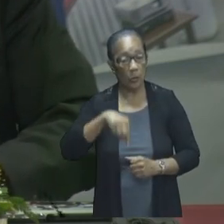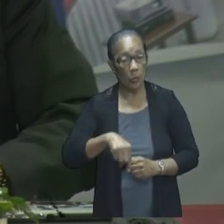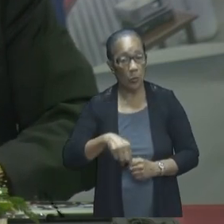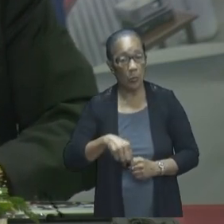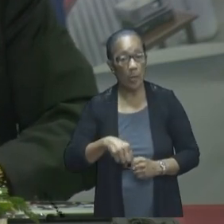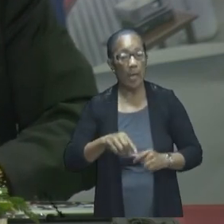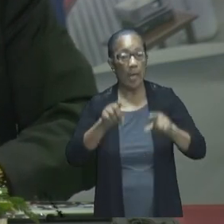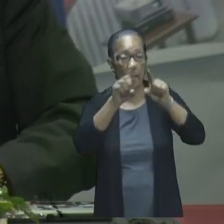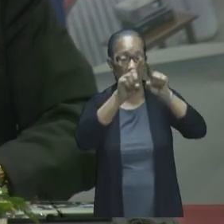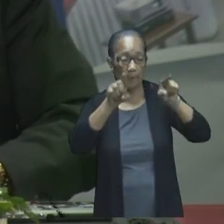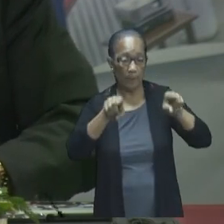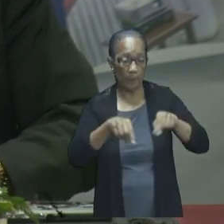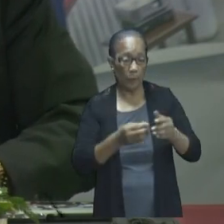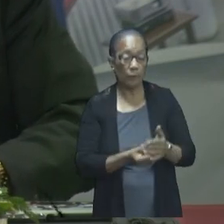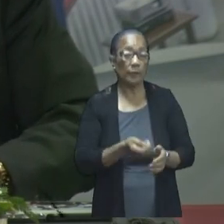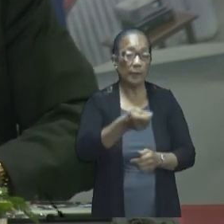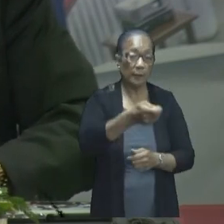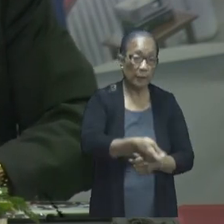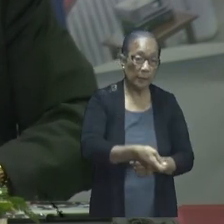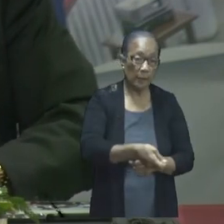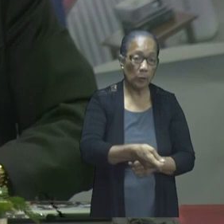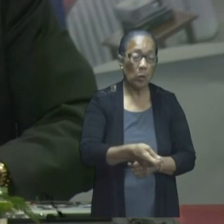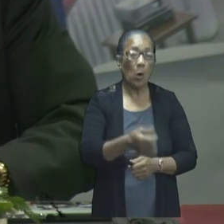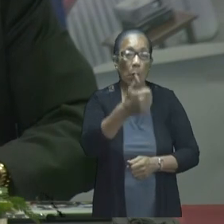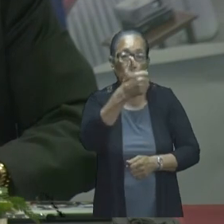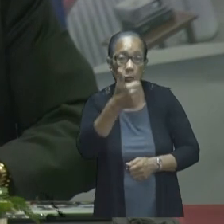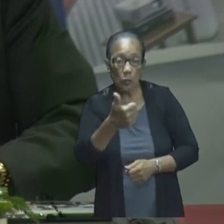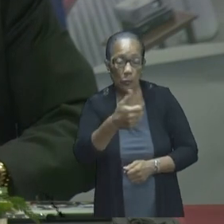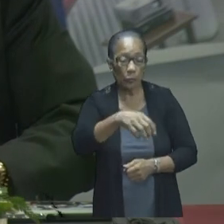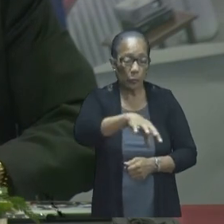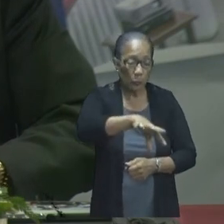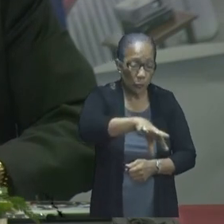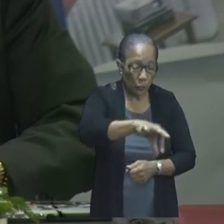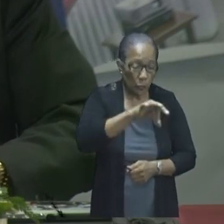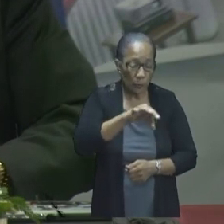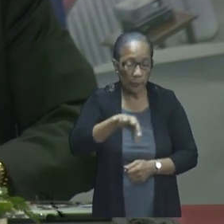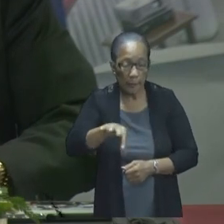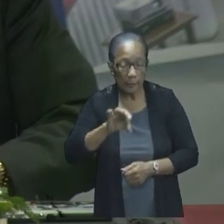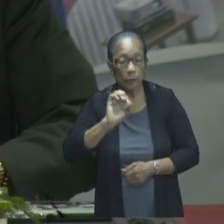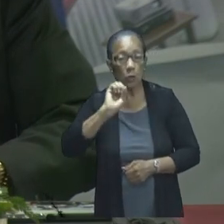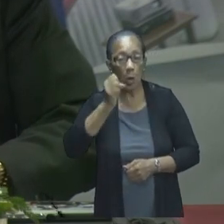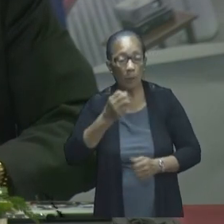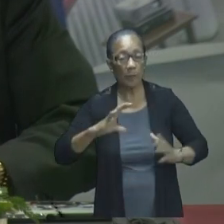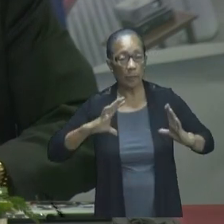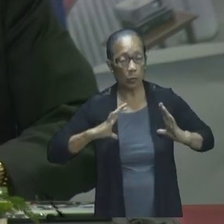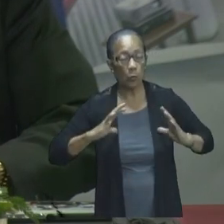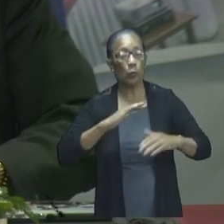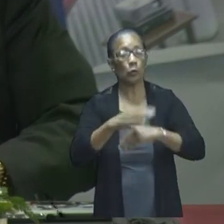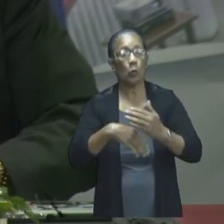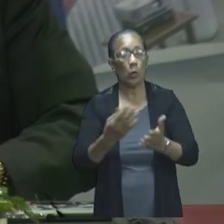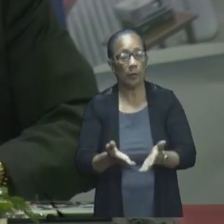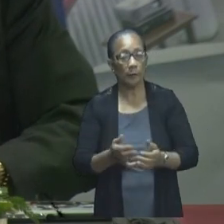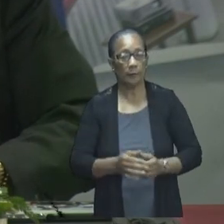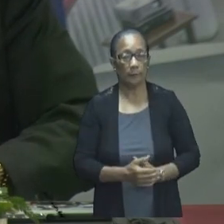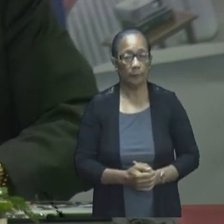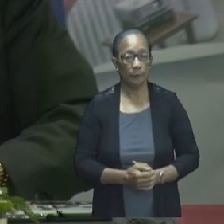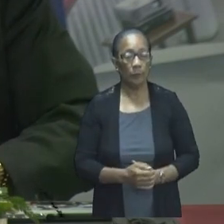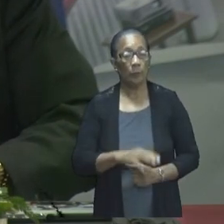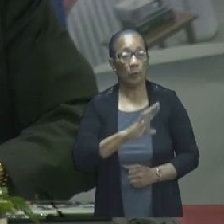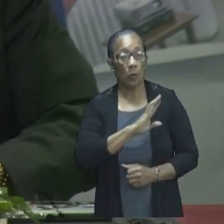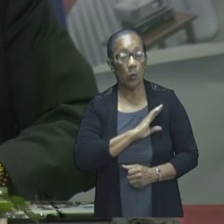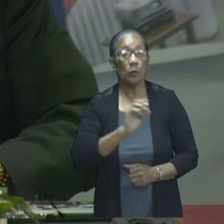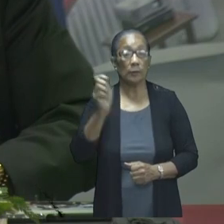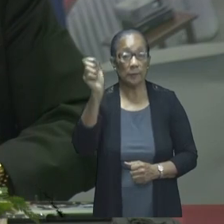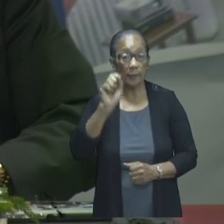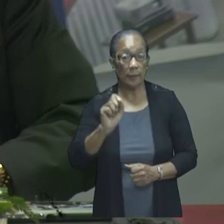profielen juiste kandidaten in beeld te brengen welke cijfer geven aan de